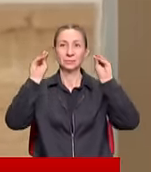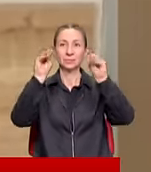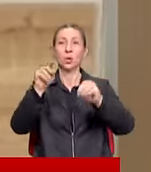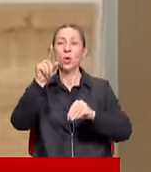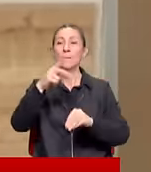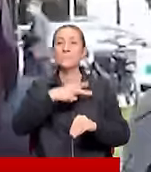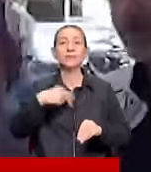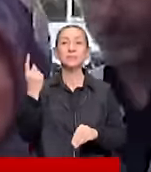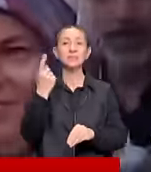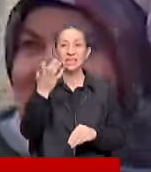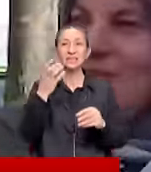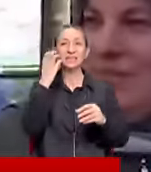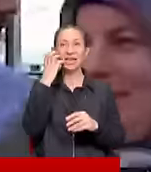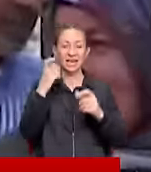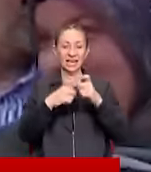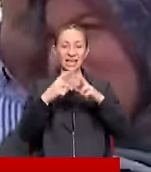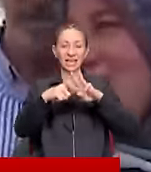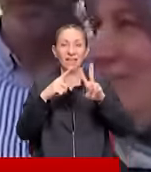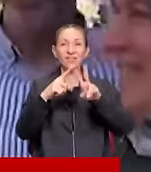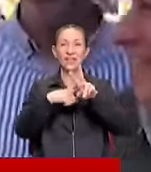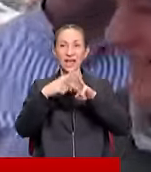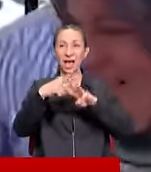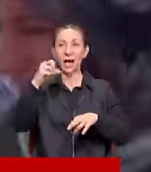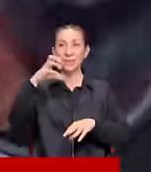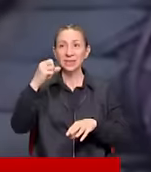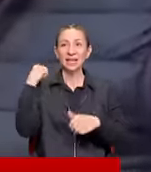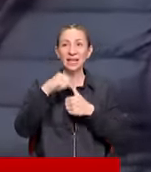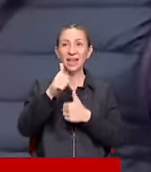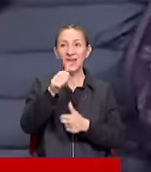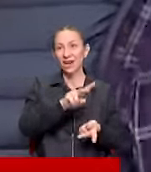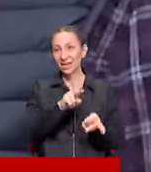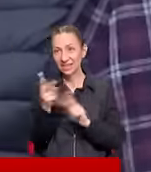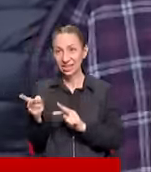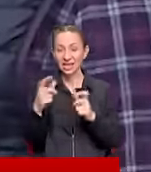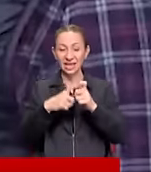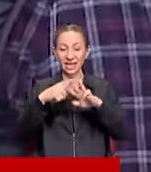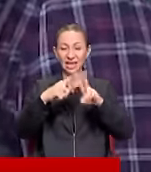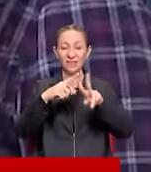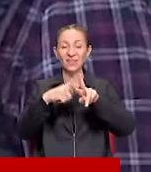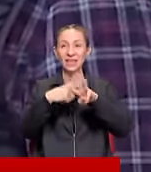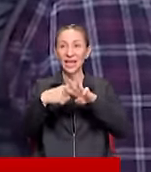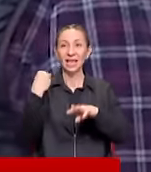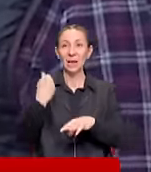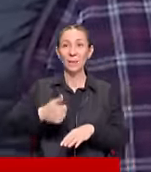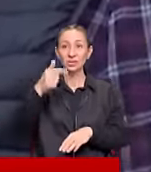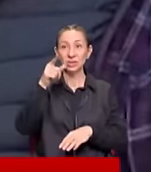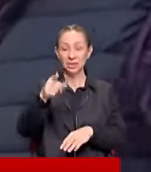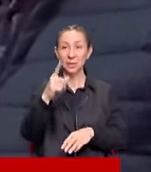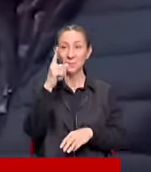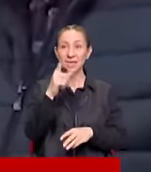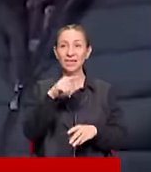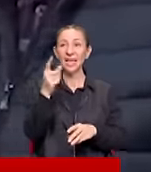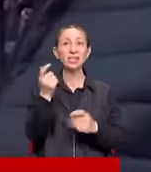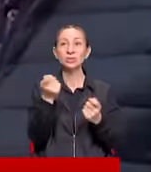O belediyelerden biri de Sakarya Gevye Belediyesi. AK Parti'den yeniden Refah Partisi'ne geçen Gevye Belediyesi'nin yeni başkanının bir